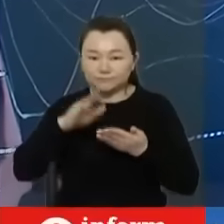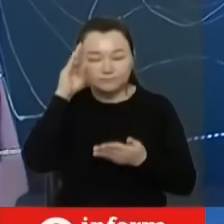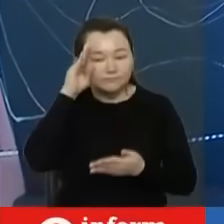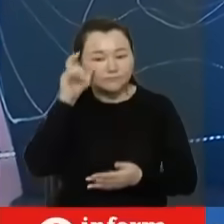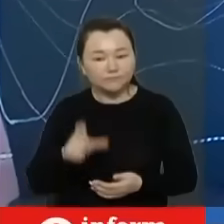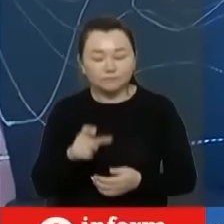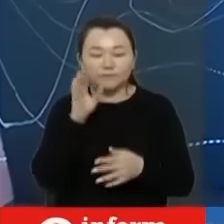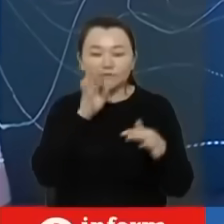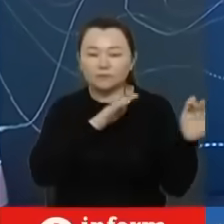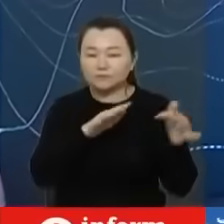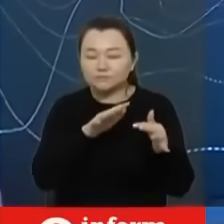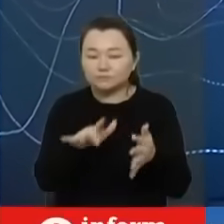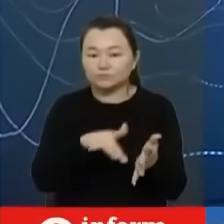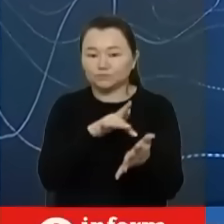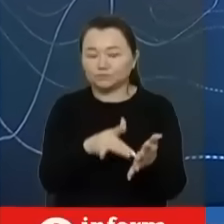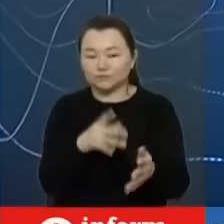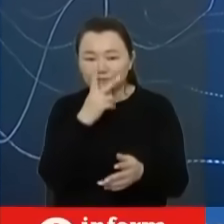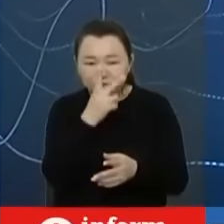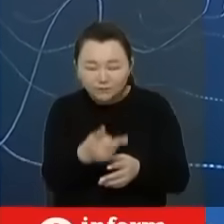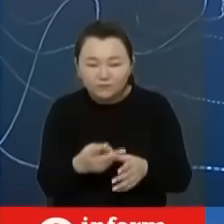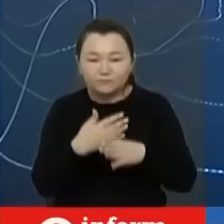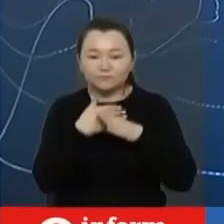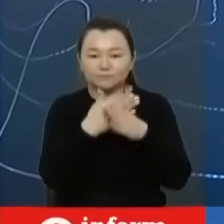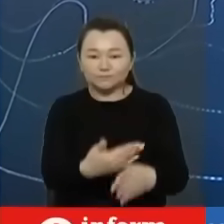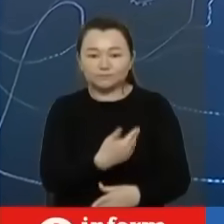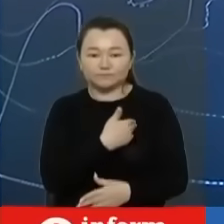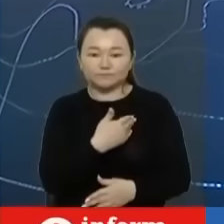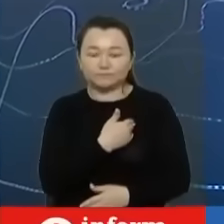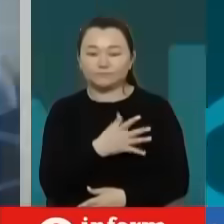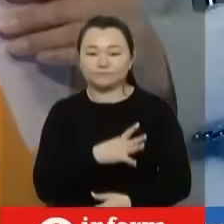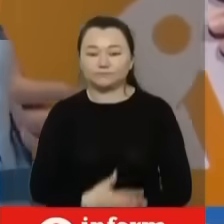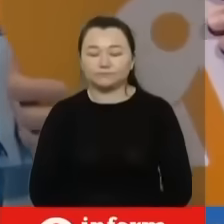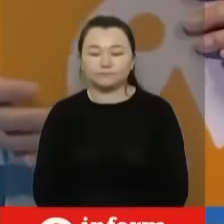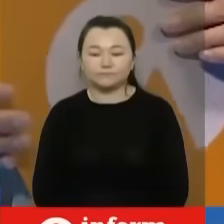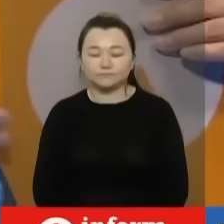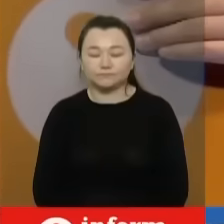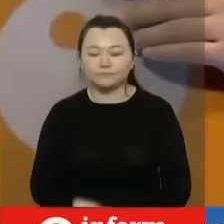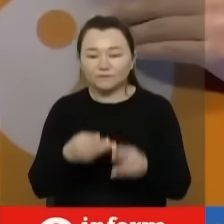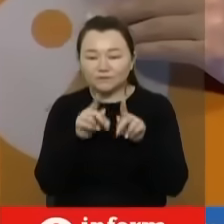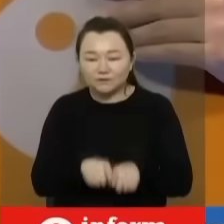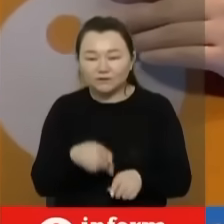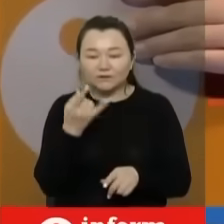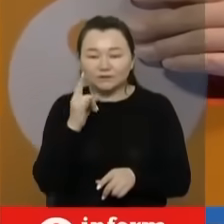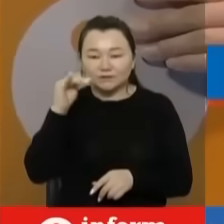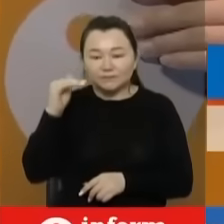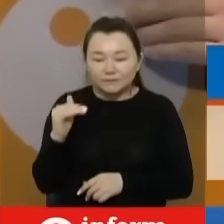тасқын су басқан қаланы әлеуметтік желіден көріп көмек қолын созуға асыққан екен. Осылайша